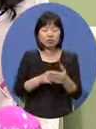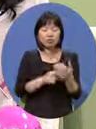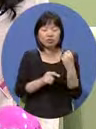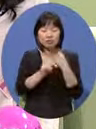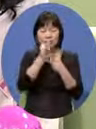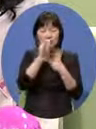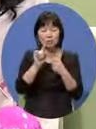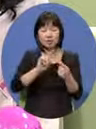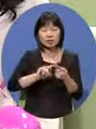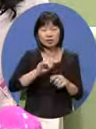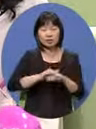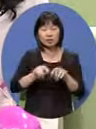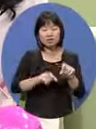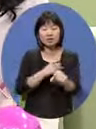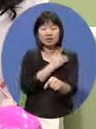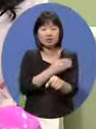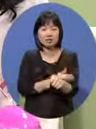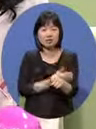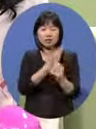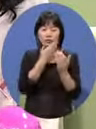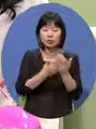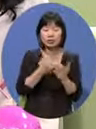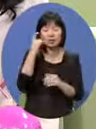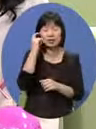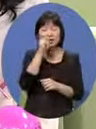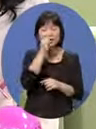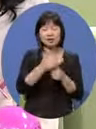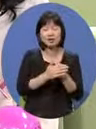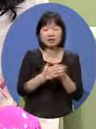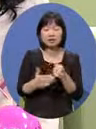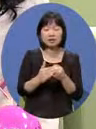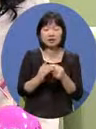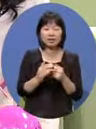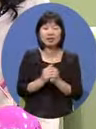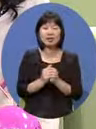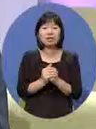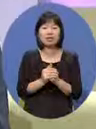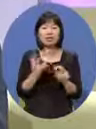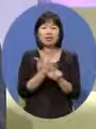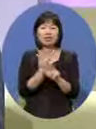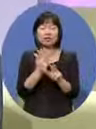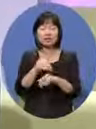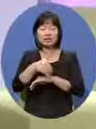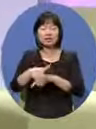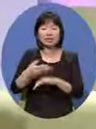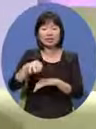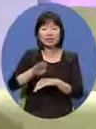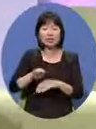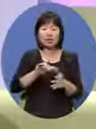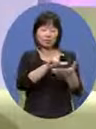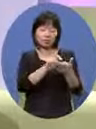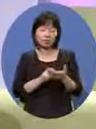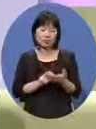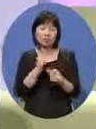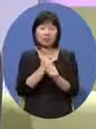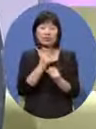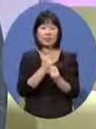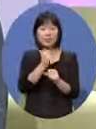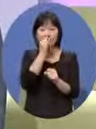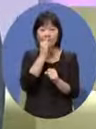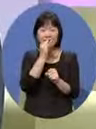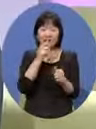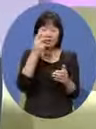있게 뭔가에 대한 실천력 뭐 이런 거를 중요하게 여기기 때문에 주간 계획표 같은 거를 목록을 이렇게 만약에 만들어서